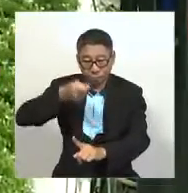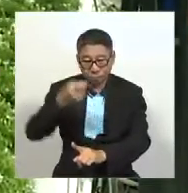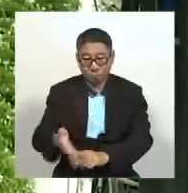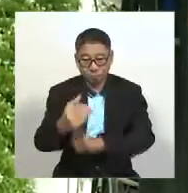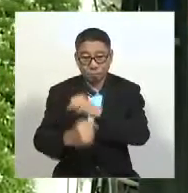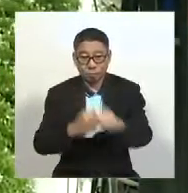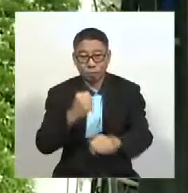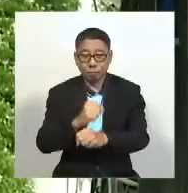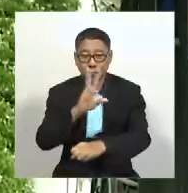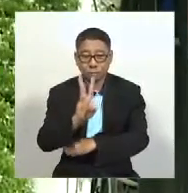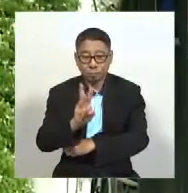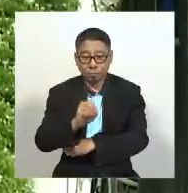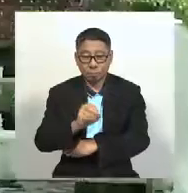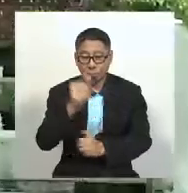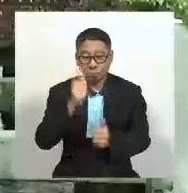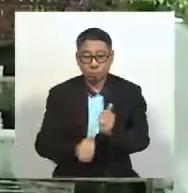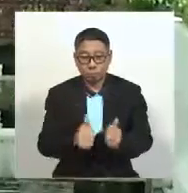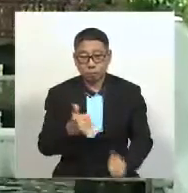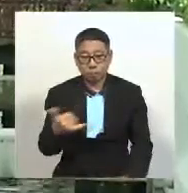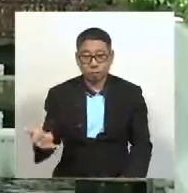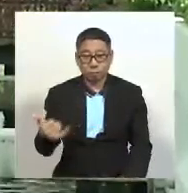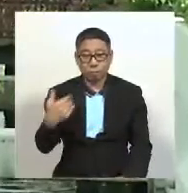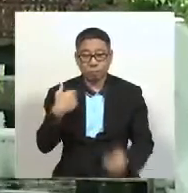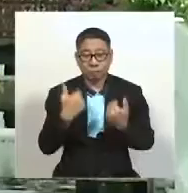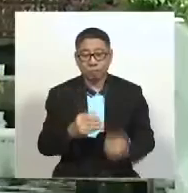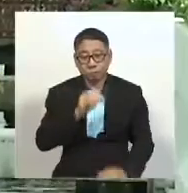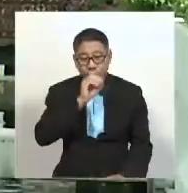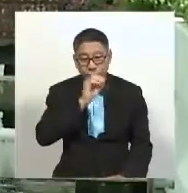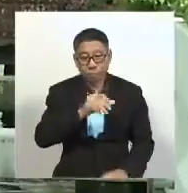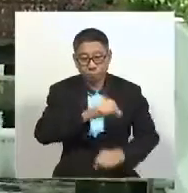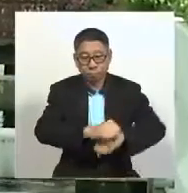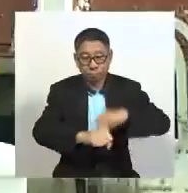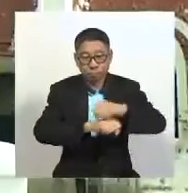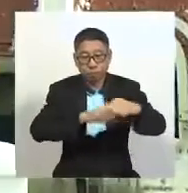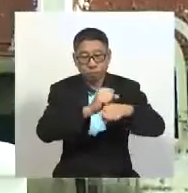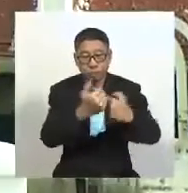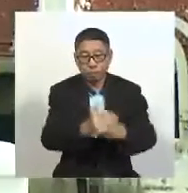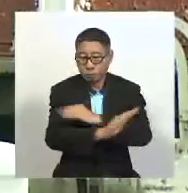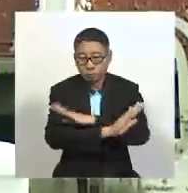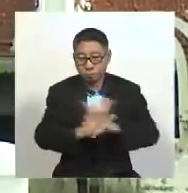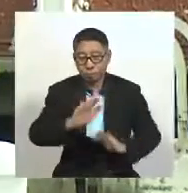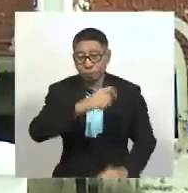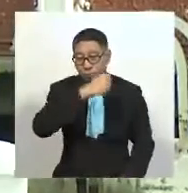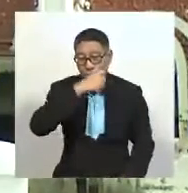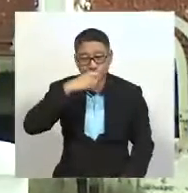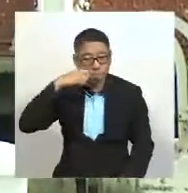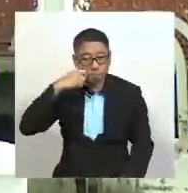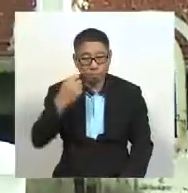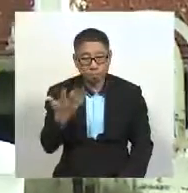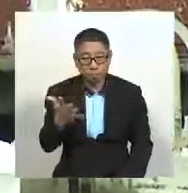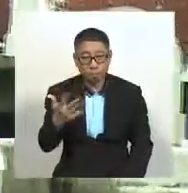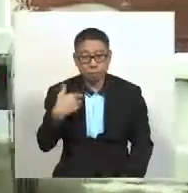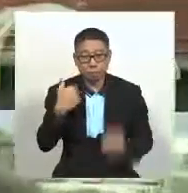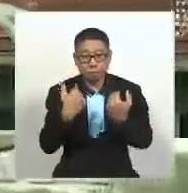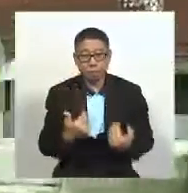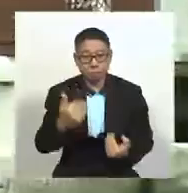ปี2560ทุกประการทั้งนี้ยืนยันว่าการก่อสร้างนี้ไม่ใช่ความลับโดยผู้บัญชาการทหาร